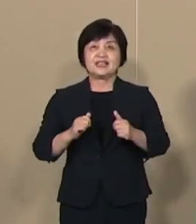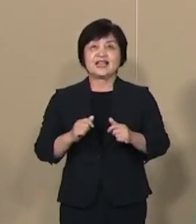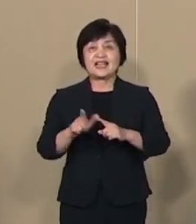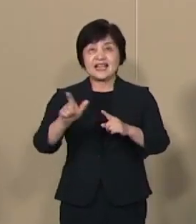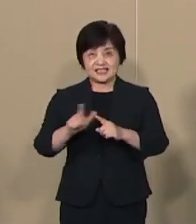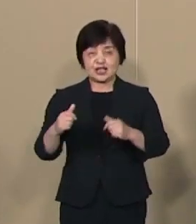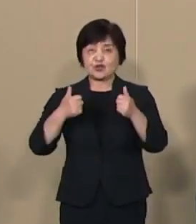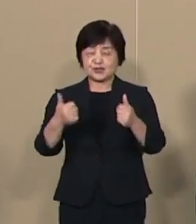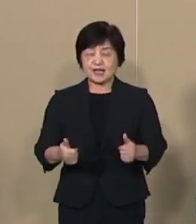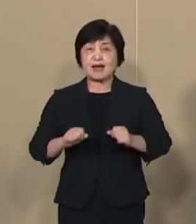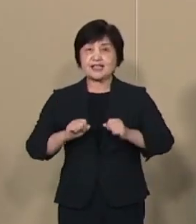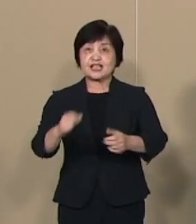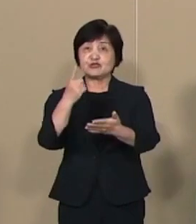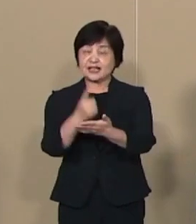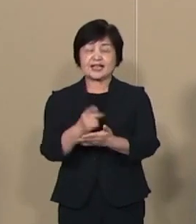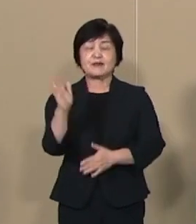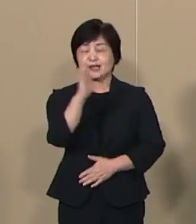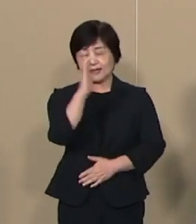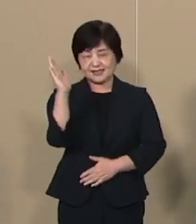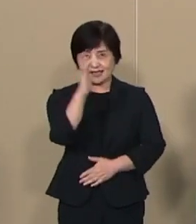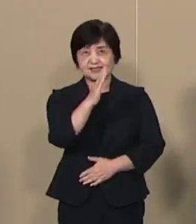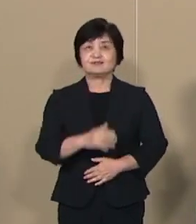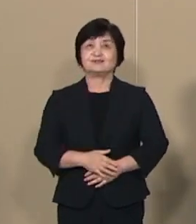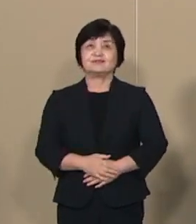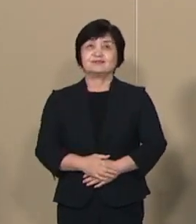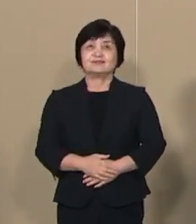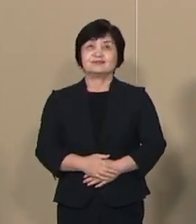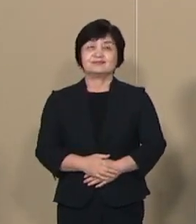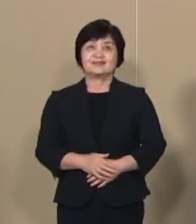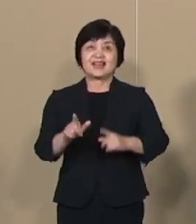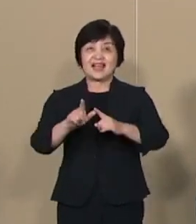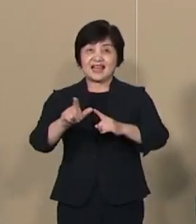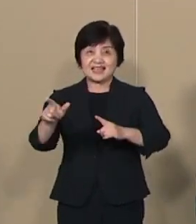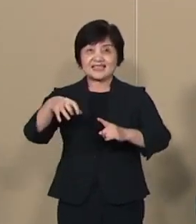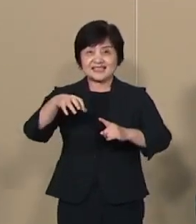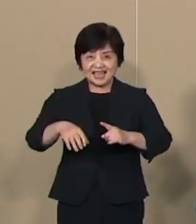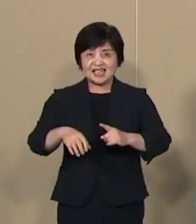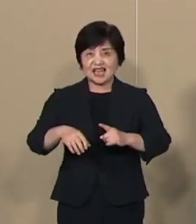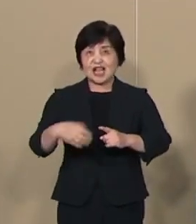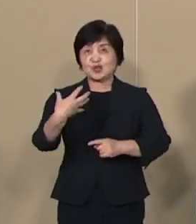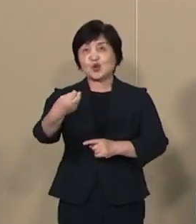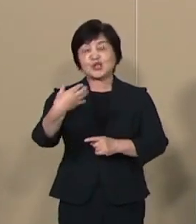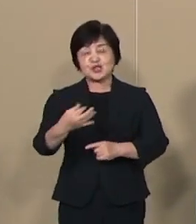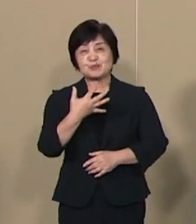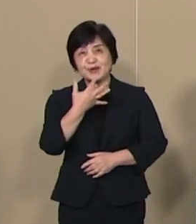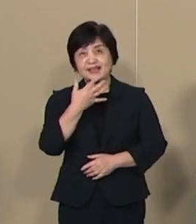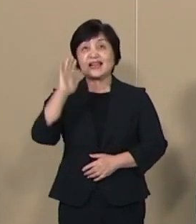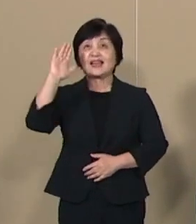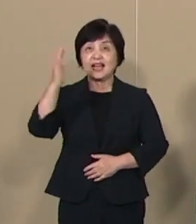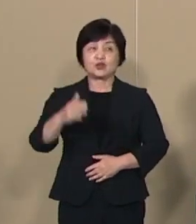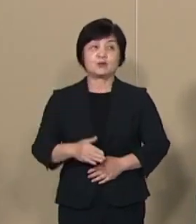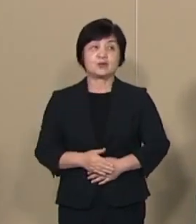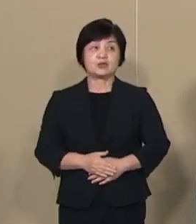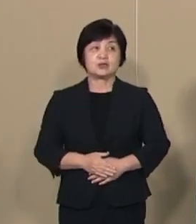そうですまあそれやりましたらいいけどそこで何かよねチケ収録して変だ話ですけれどもあ議場に